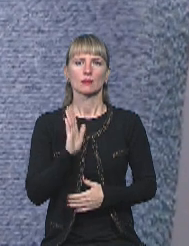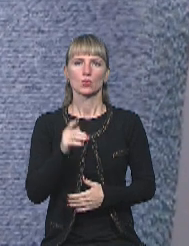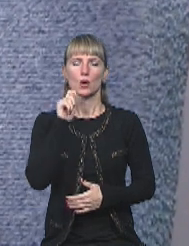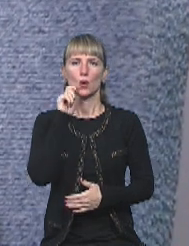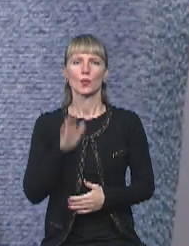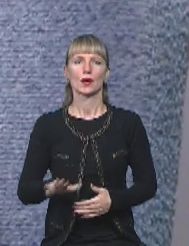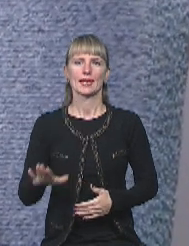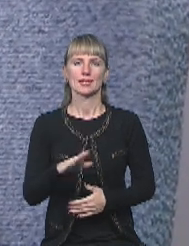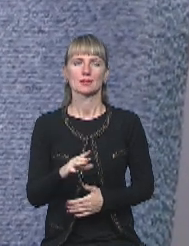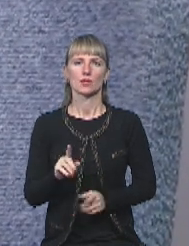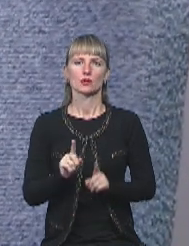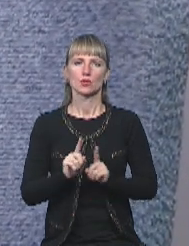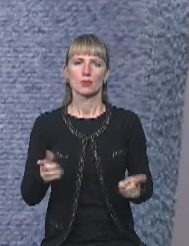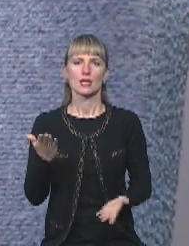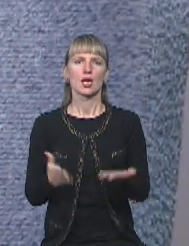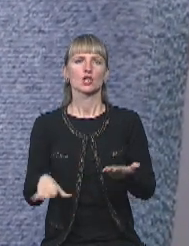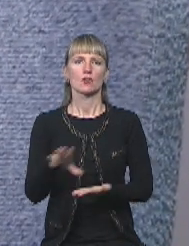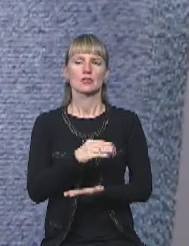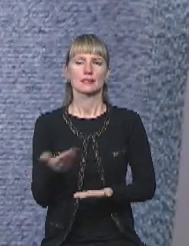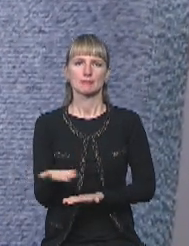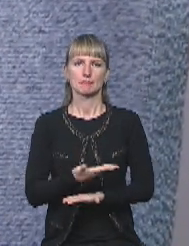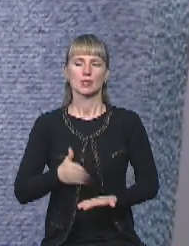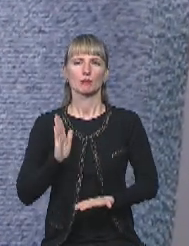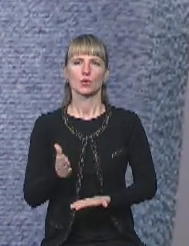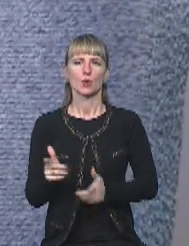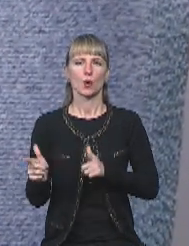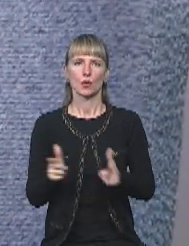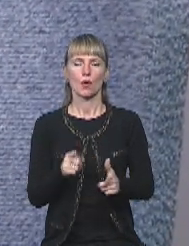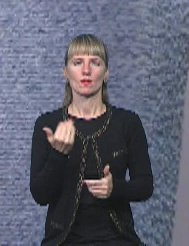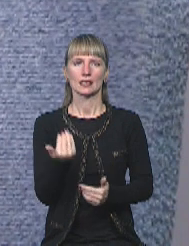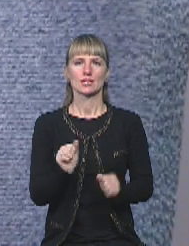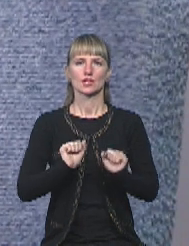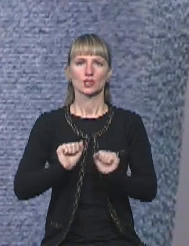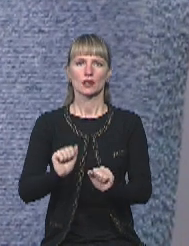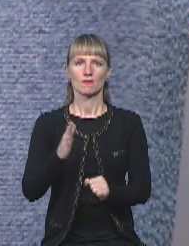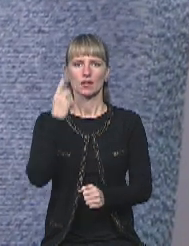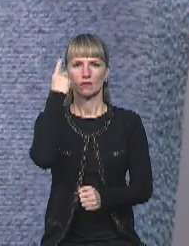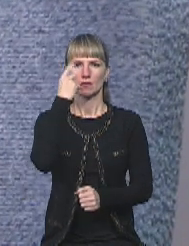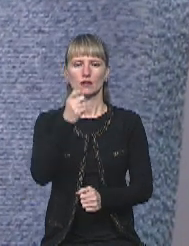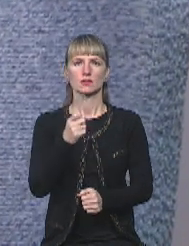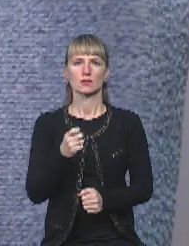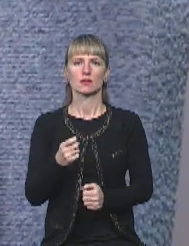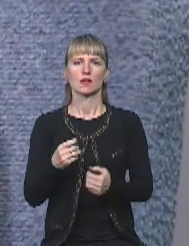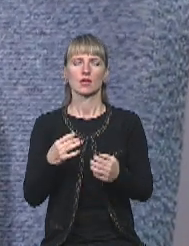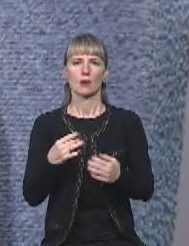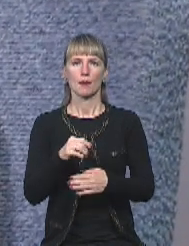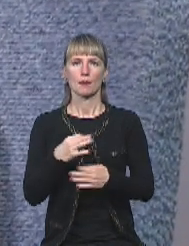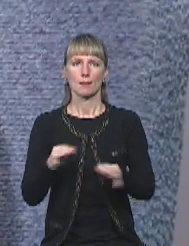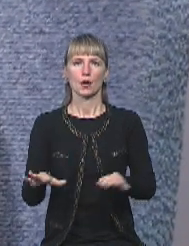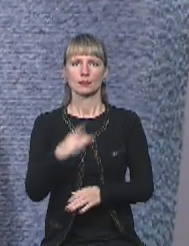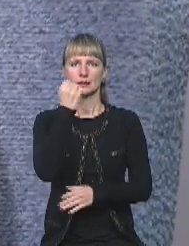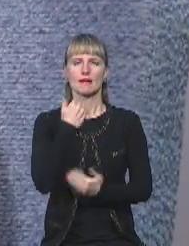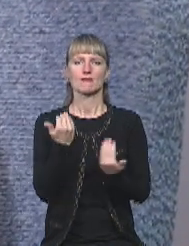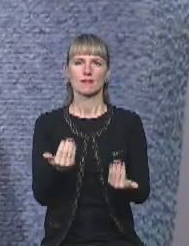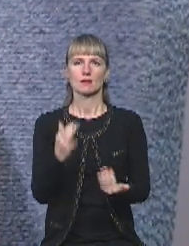Україна. Особливо, якщо всі ми будемо готові її захищати в інформаційному і не тільки просторі. Спасибі вам, спасибі